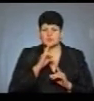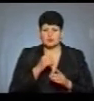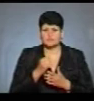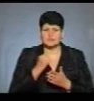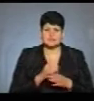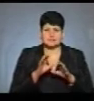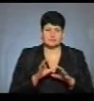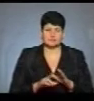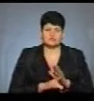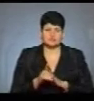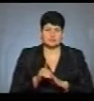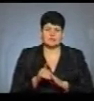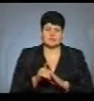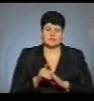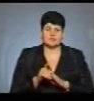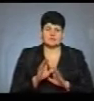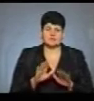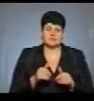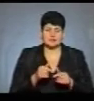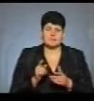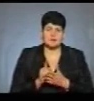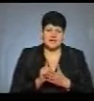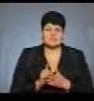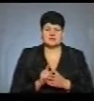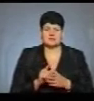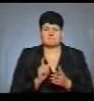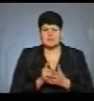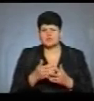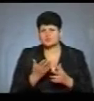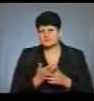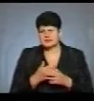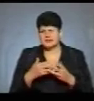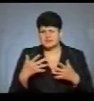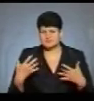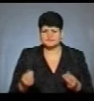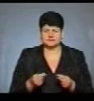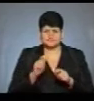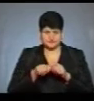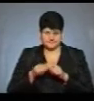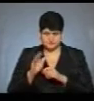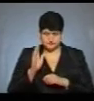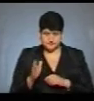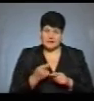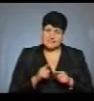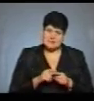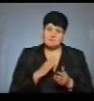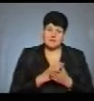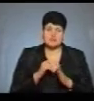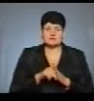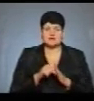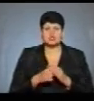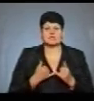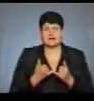який запускає моніторинг на надання пенсій, пільг, субсидій та інших бюджетних коштів. Чи це має певне значення